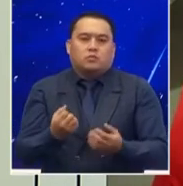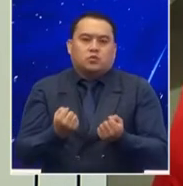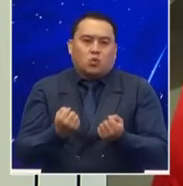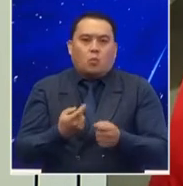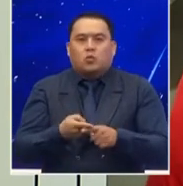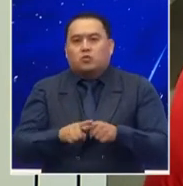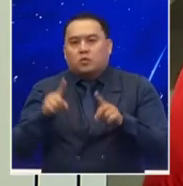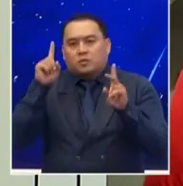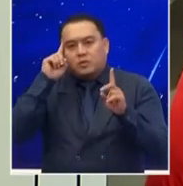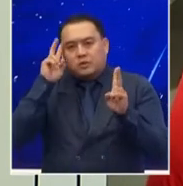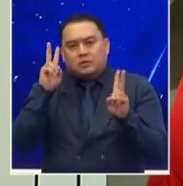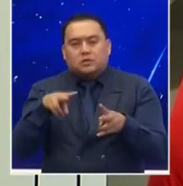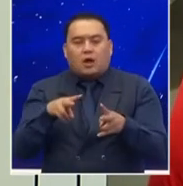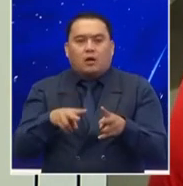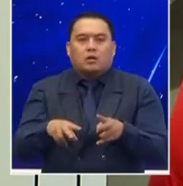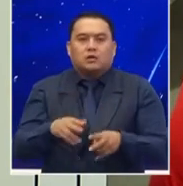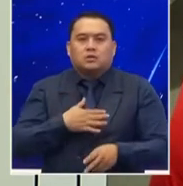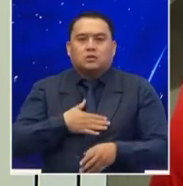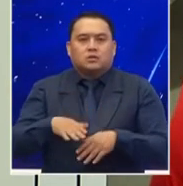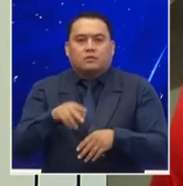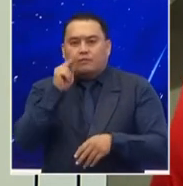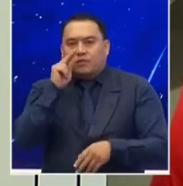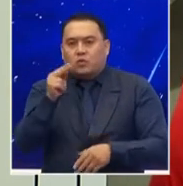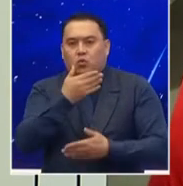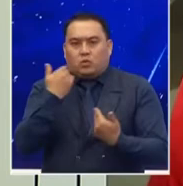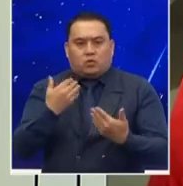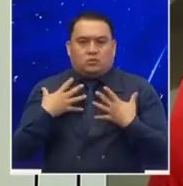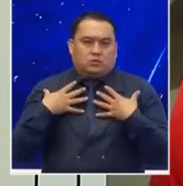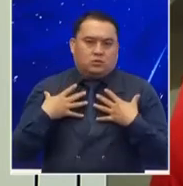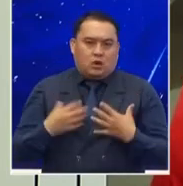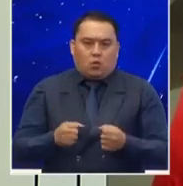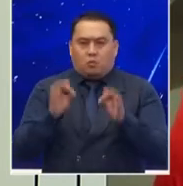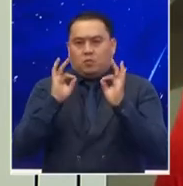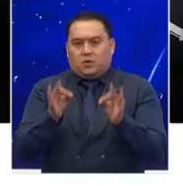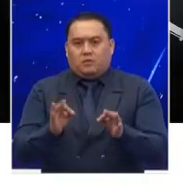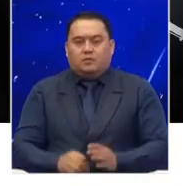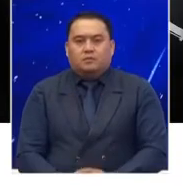бір жерде. Әйтпесе қызында ешқандай кінәрат жоқ, денсаулығында ақыл-есі дұрыс.